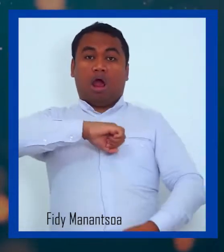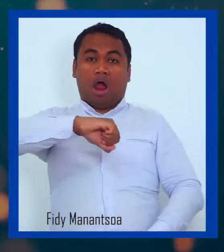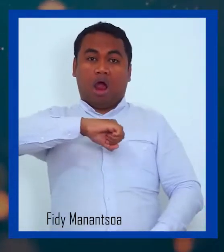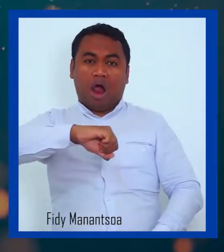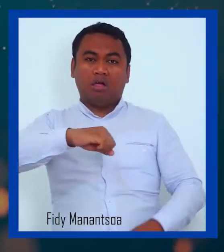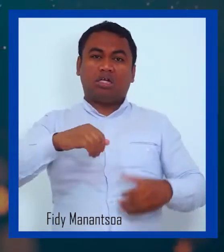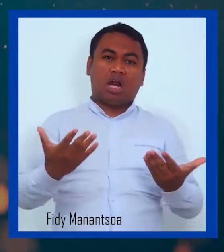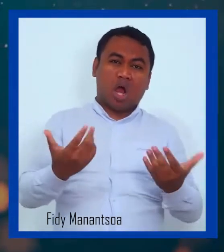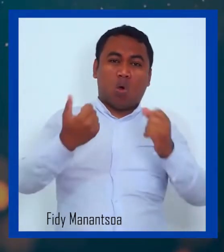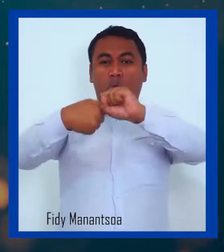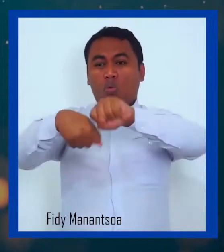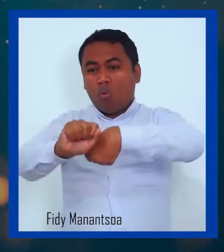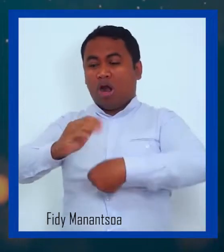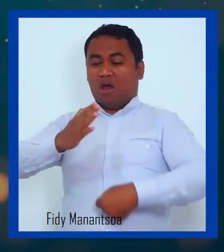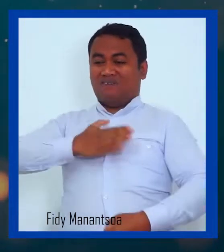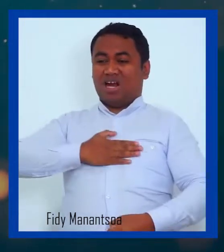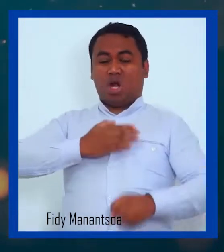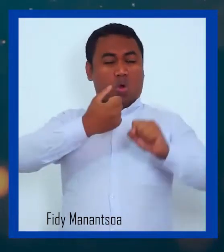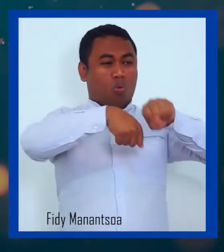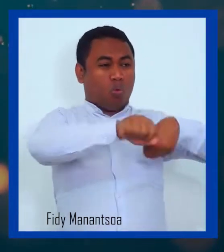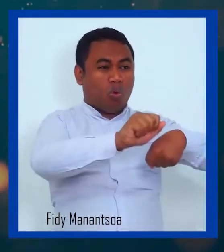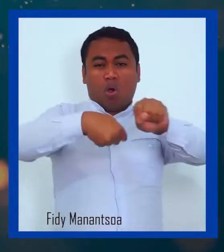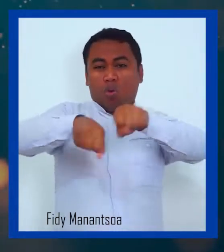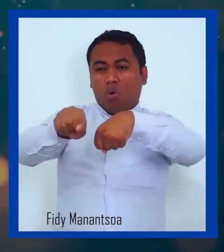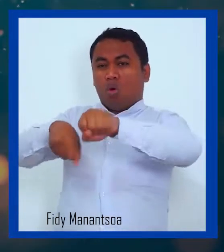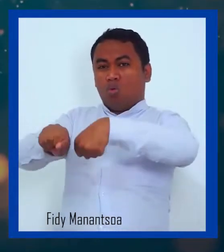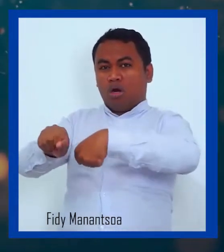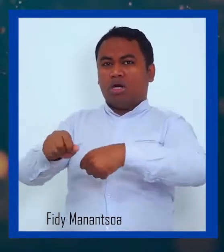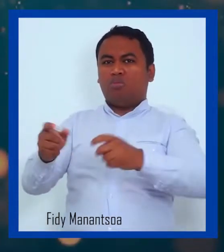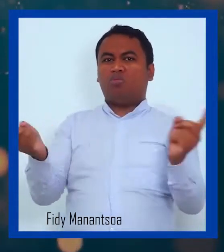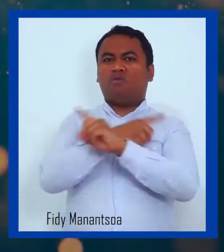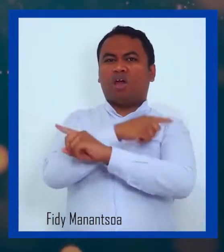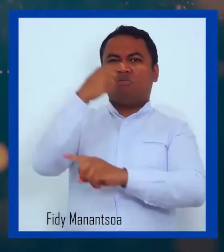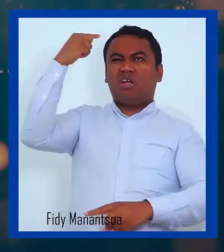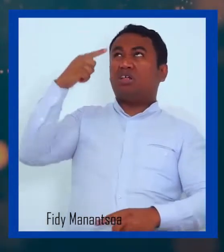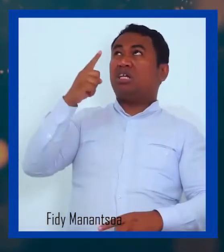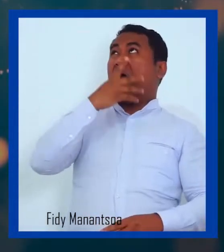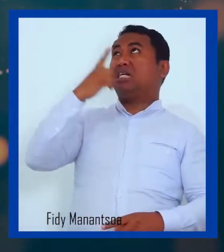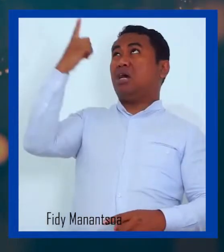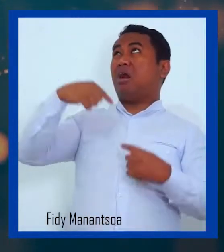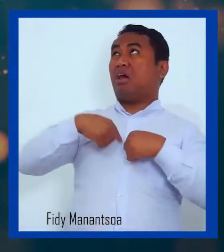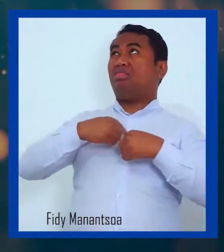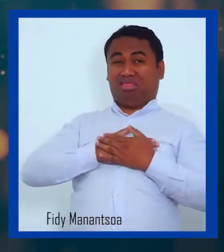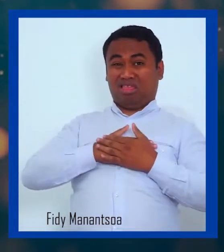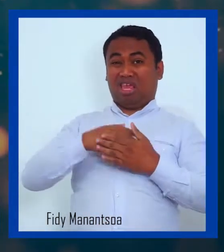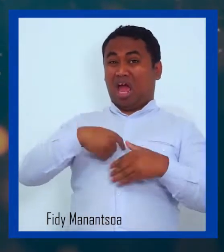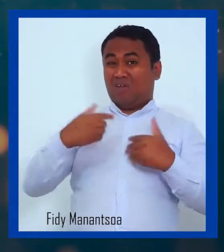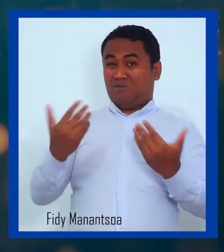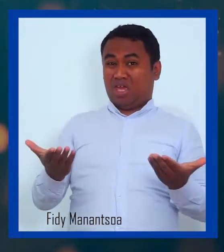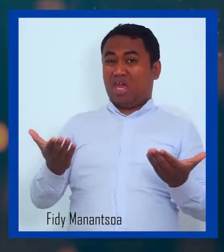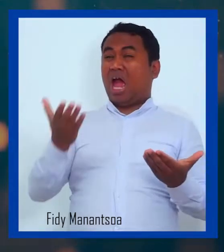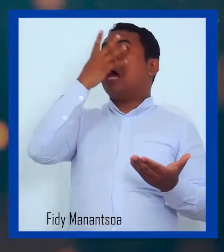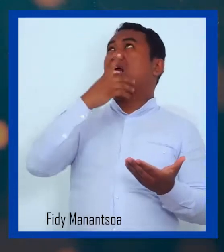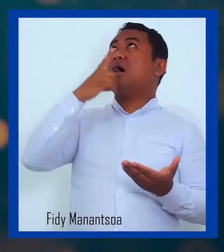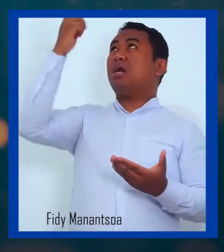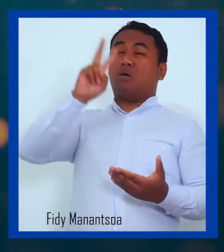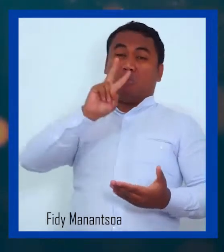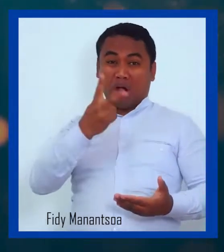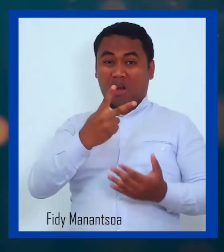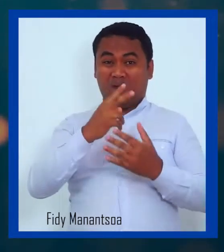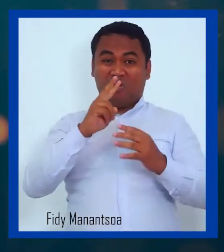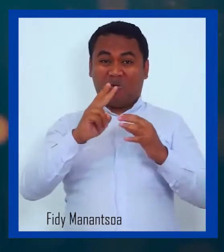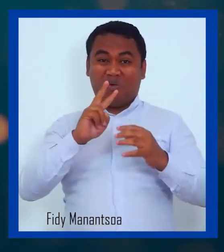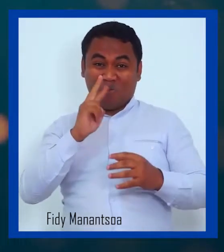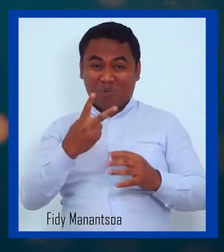dia lasa mieritreritra hoe ohatrany tsy tian'Andriamanitra ny angaran'Andriamanitra, aiza koa izay Andriamanitra tia eo, aiza koa izay